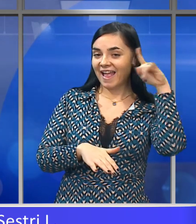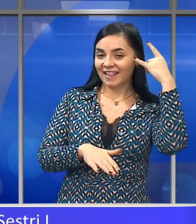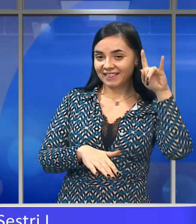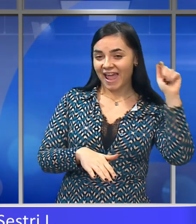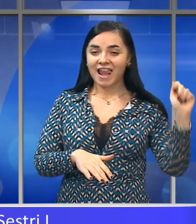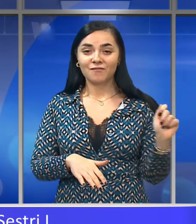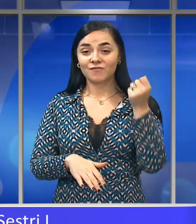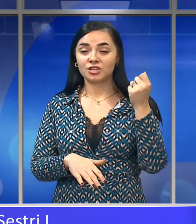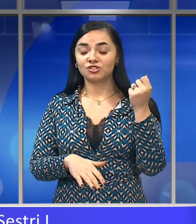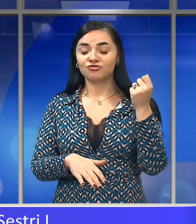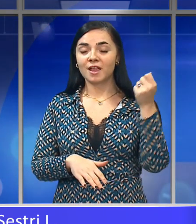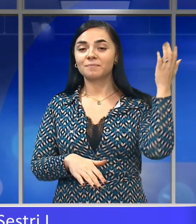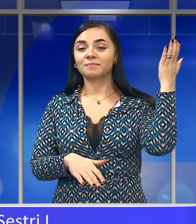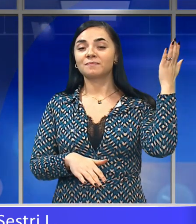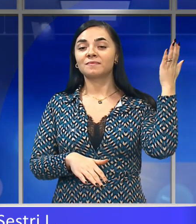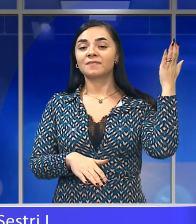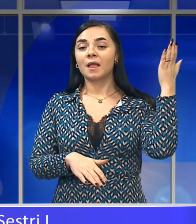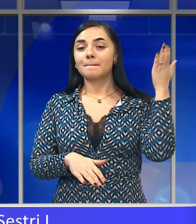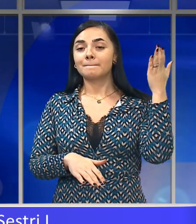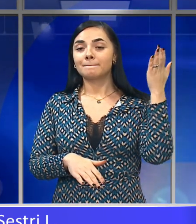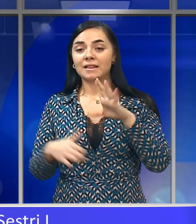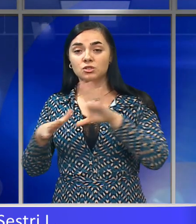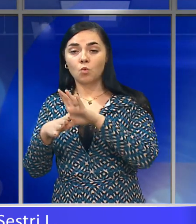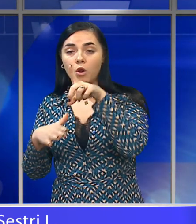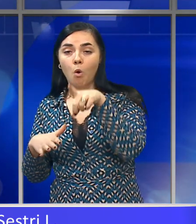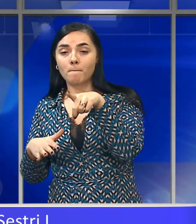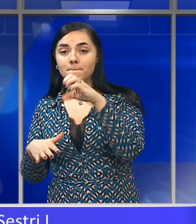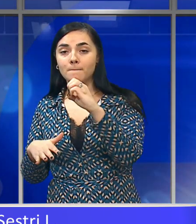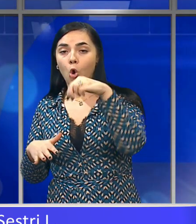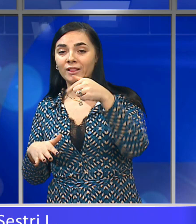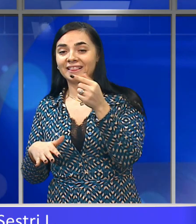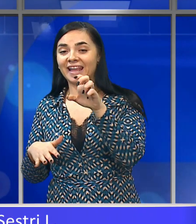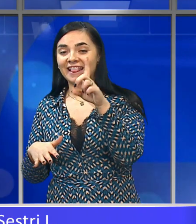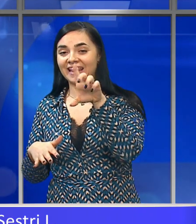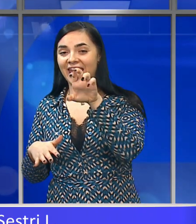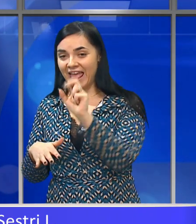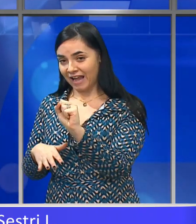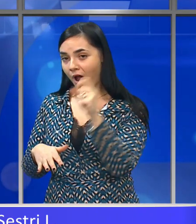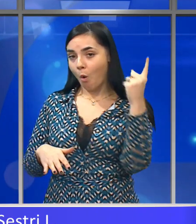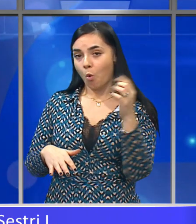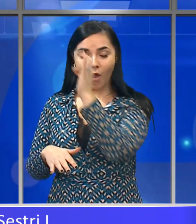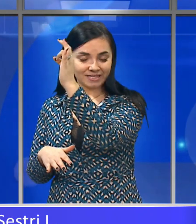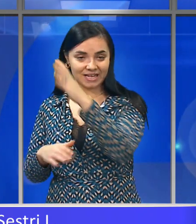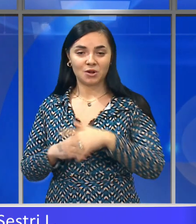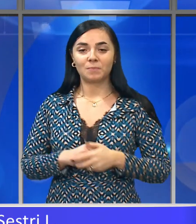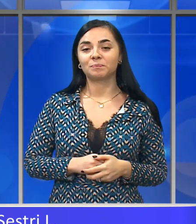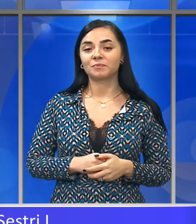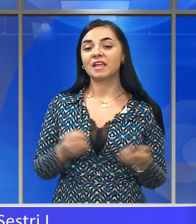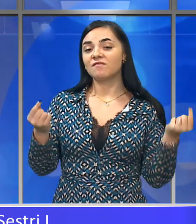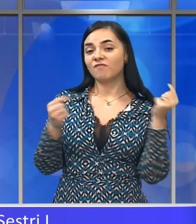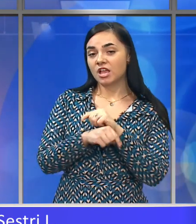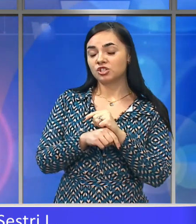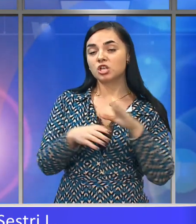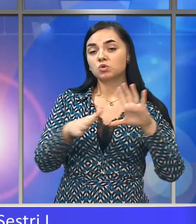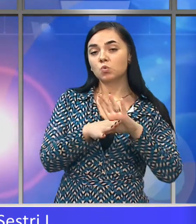trasferta contro il Pontedera per 1-0 il